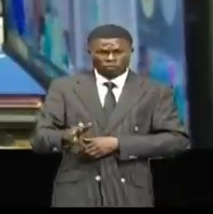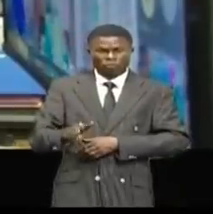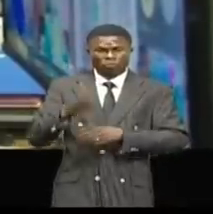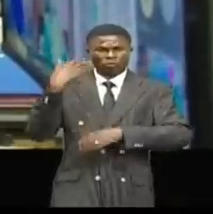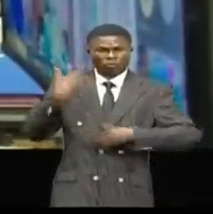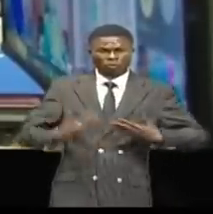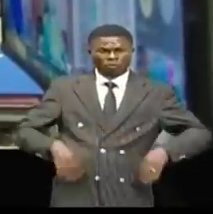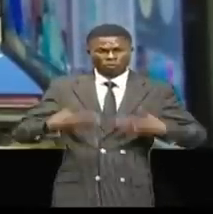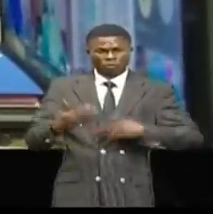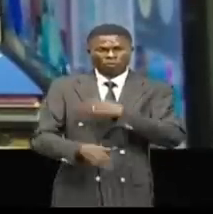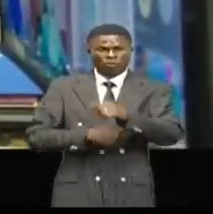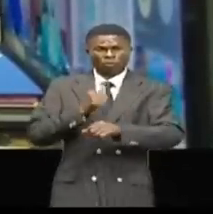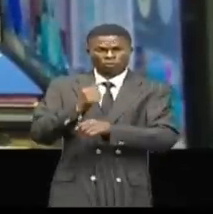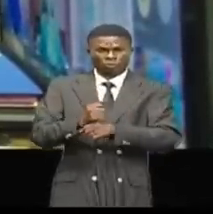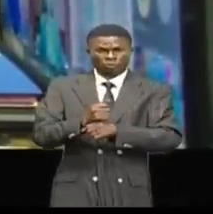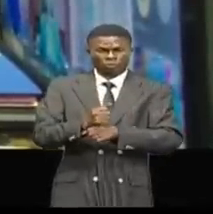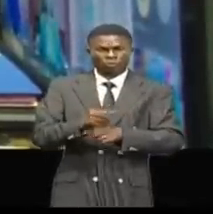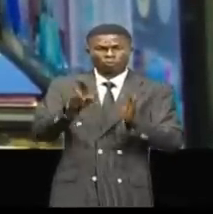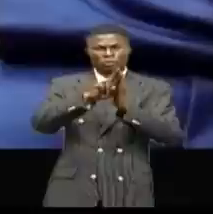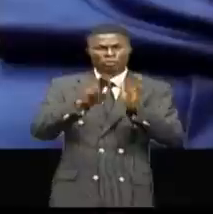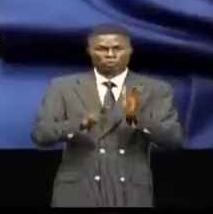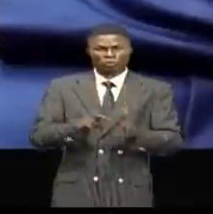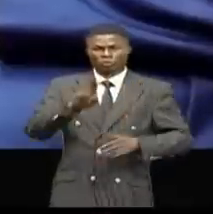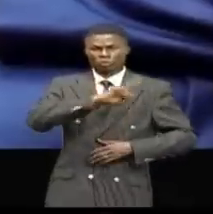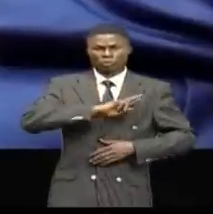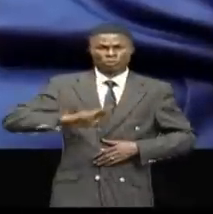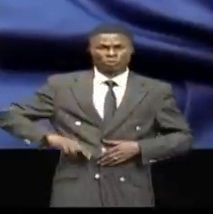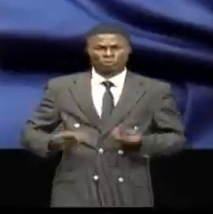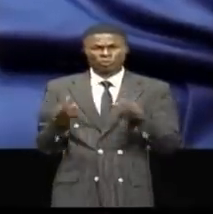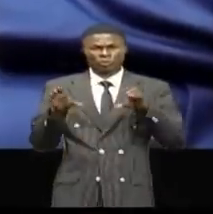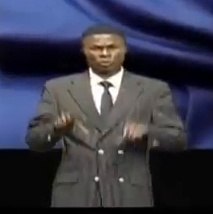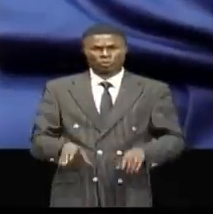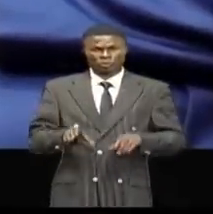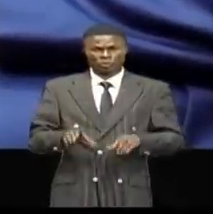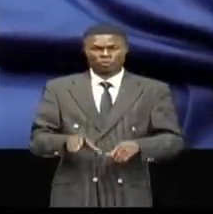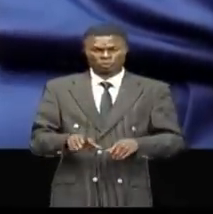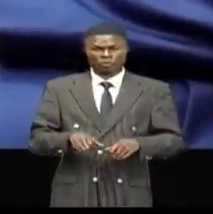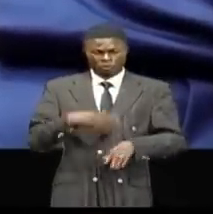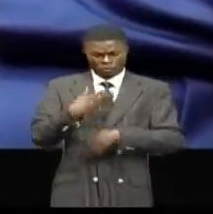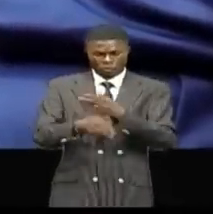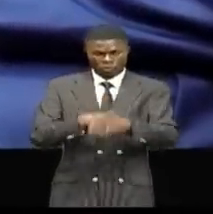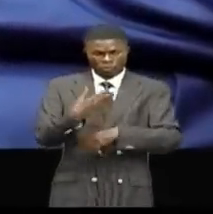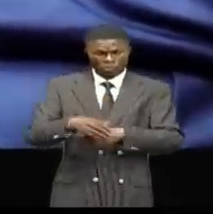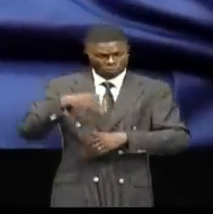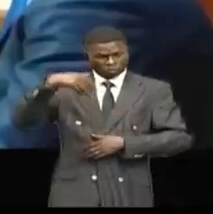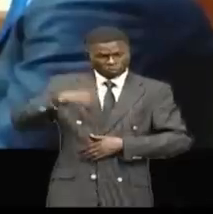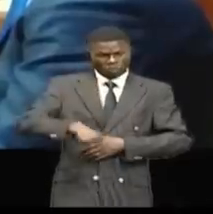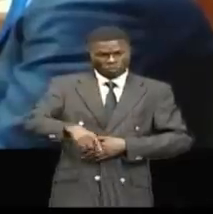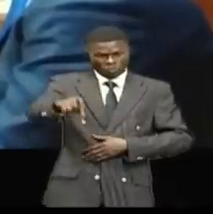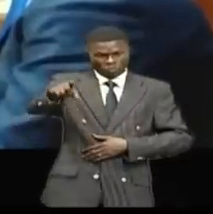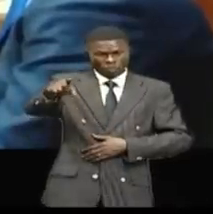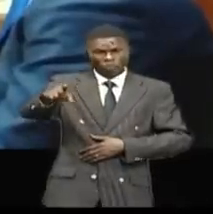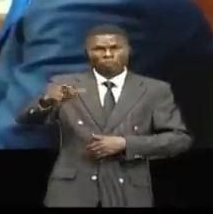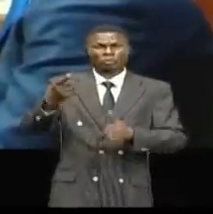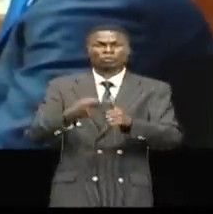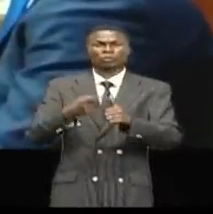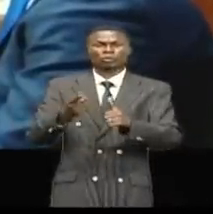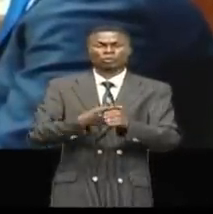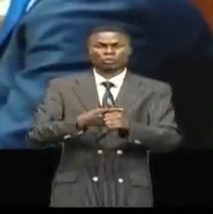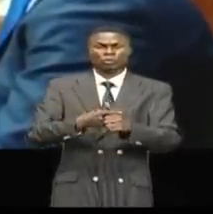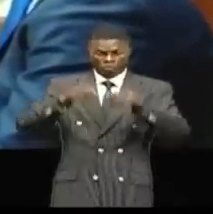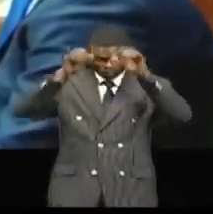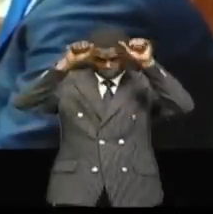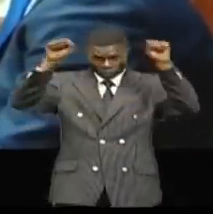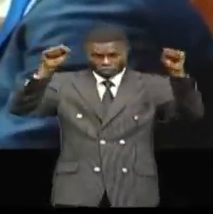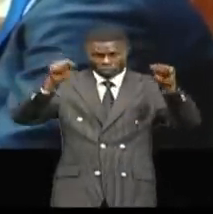célébration augurait le rôle que la République démocratique du Congo va jouer dans les prochains jours, à savoir la présidence